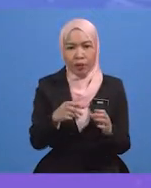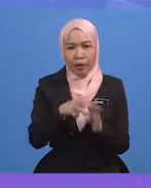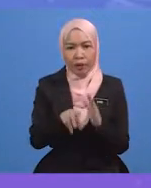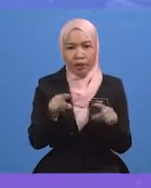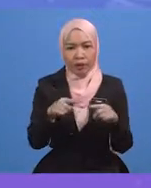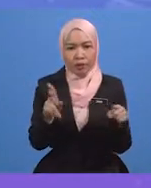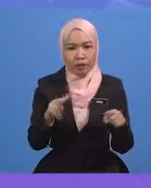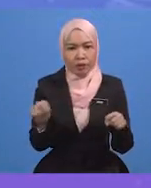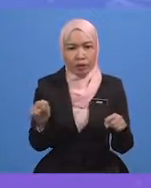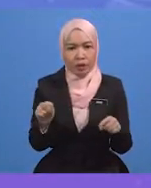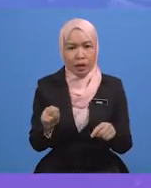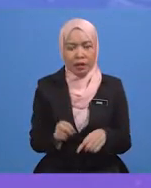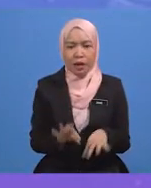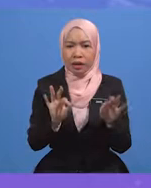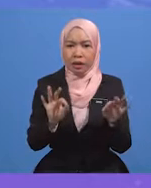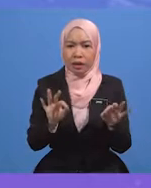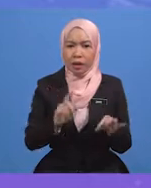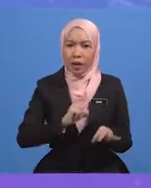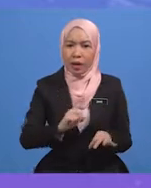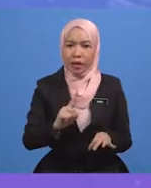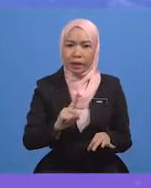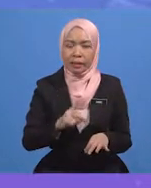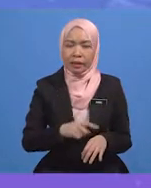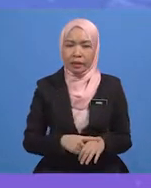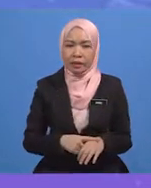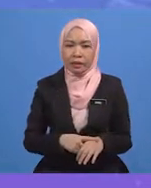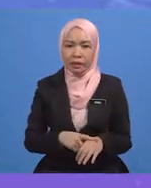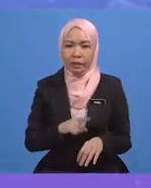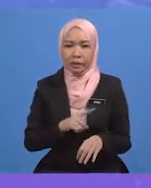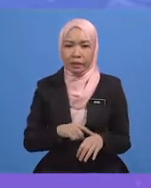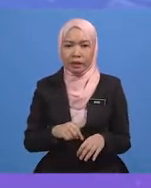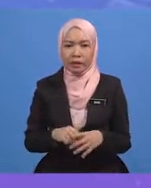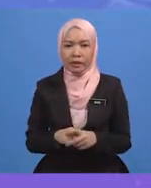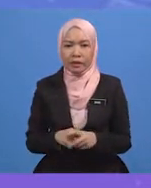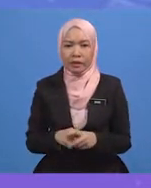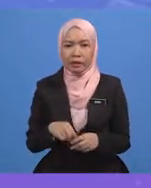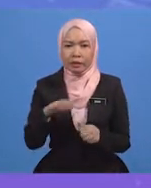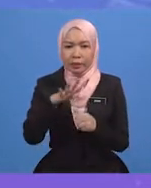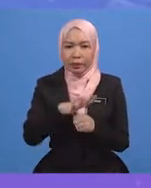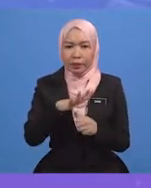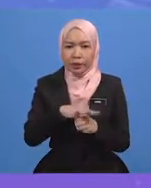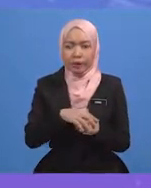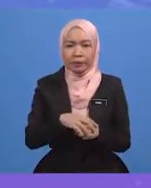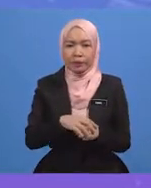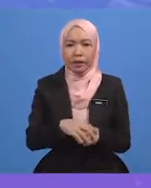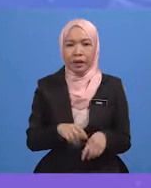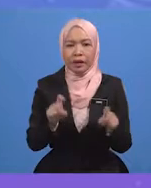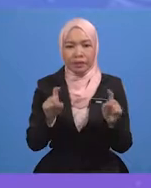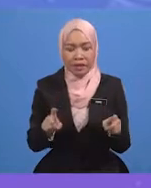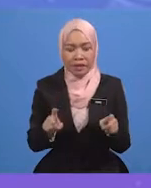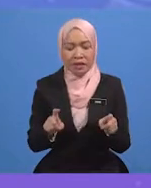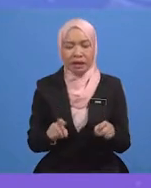dicemuh. Kita wajib berani mempertahankannya, bukan sekadar diam dan tidak ada apa-apa